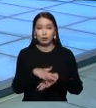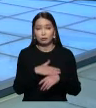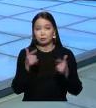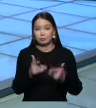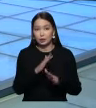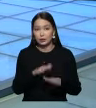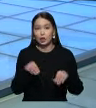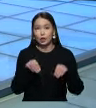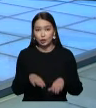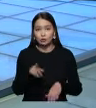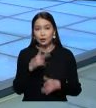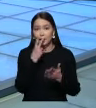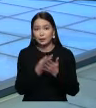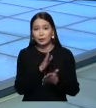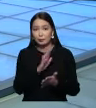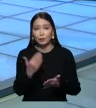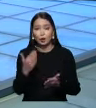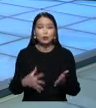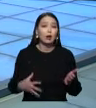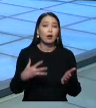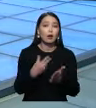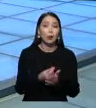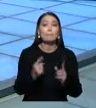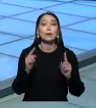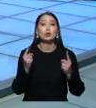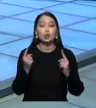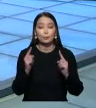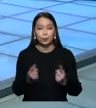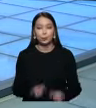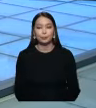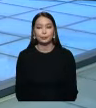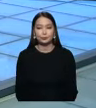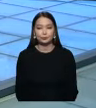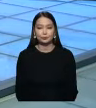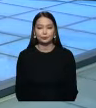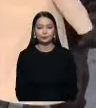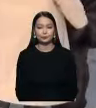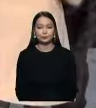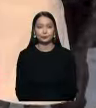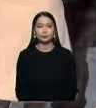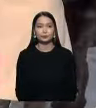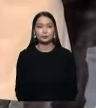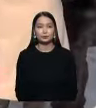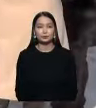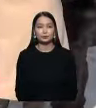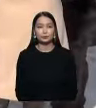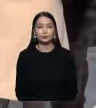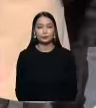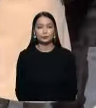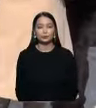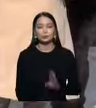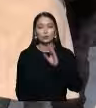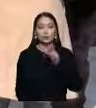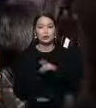Даже несмотря на предлагаемые компенсации. Почему, выясняла Анара Нуртазина. Утро для жителей